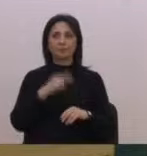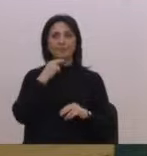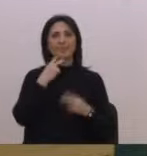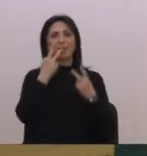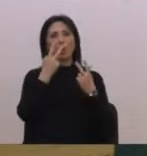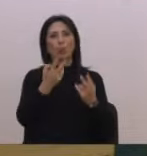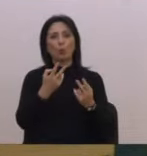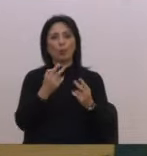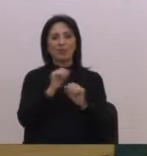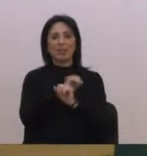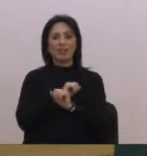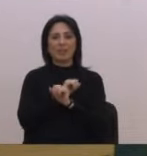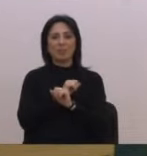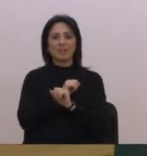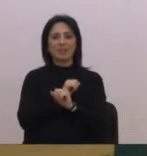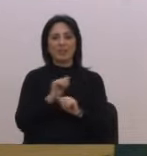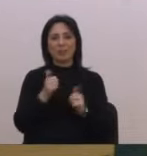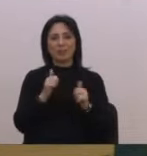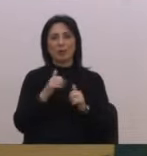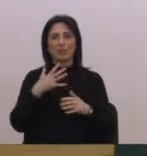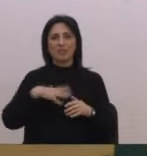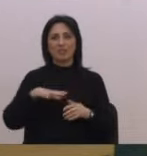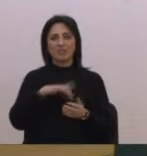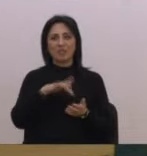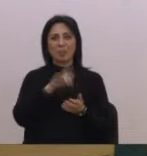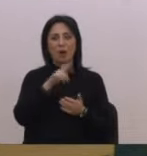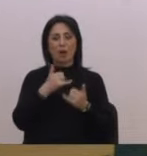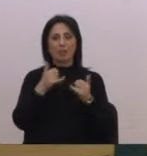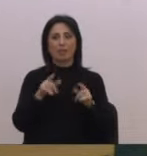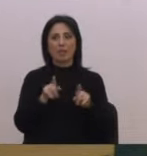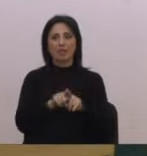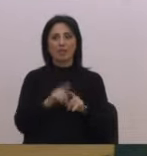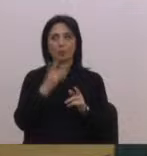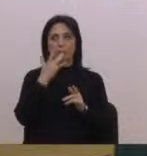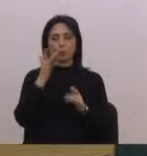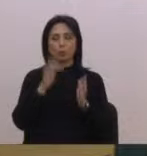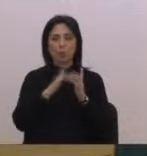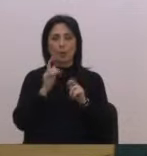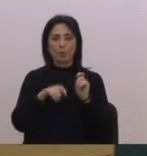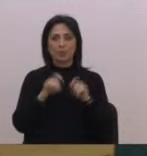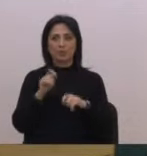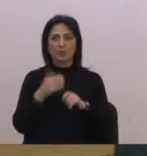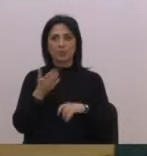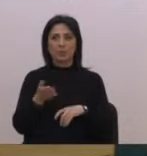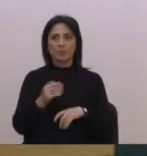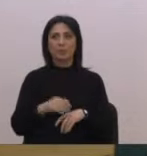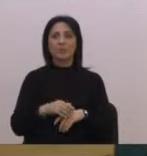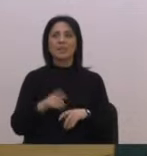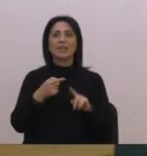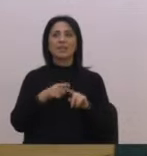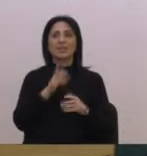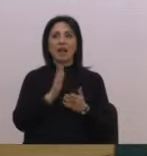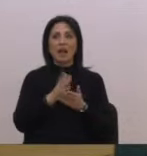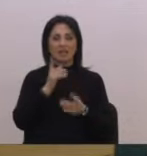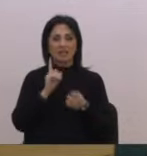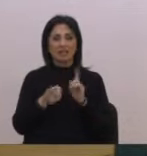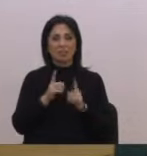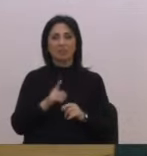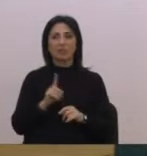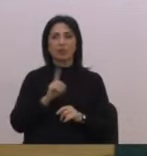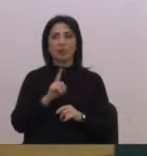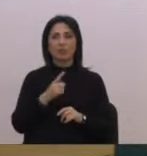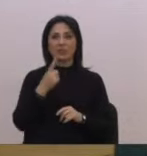საყურადღებო დამსვენებელისთვის, როგორც საქართველოს მოქალაქეებისთვის, ასევე უცხოელებისთვის. ის კი არის ნამდვილად,